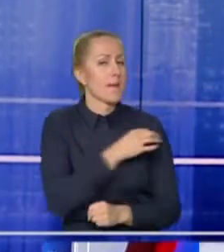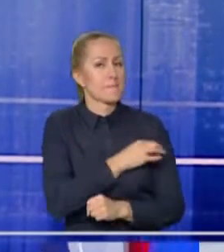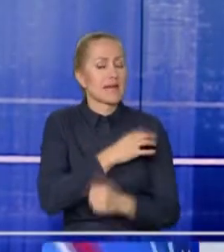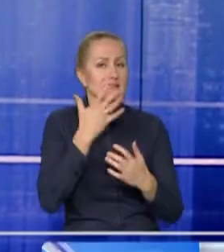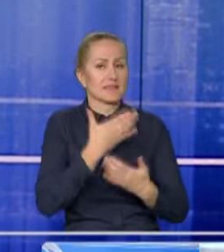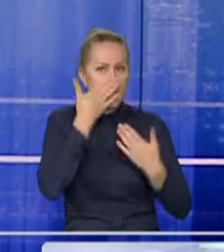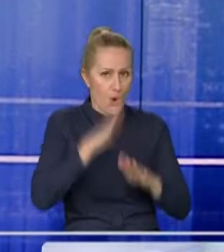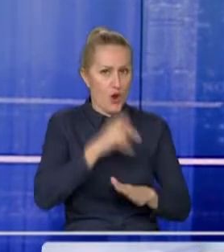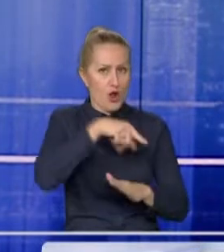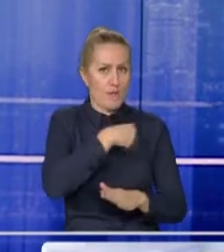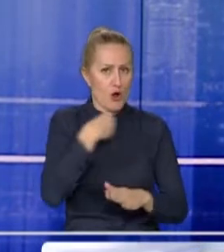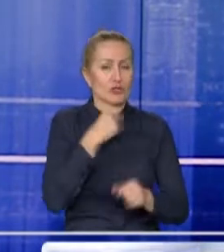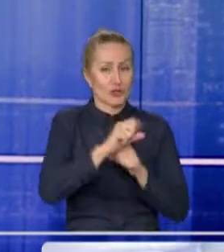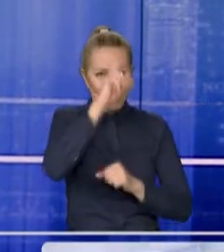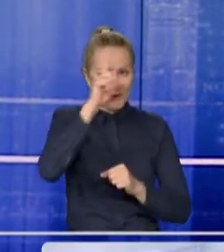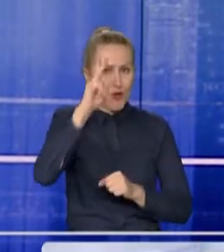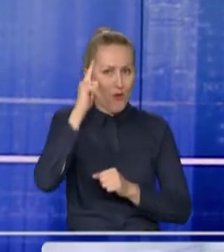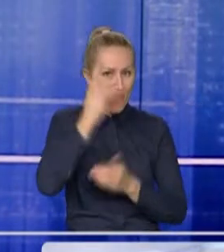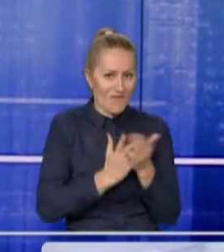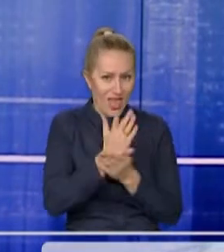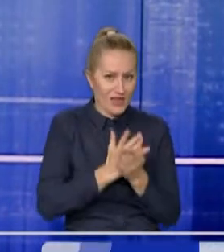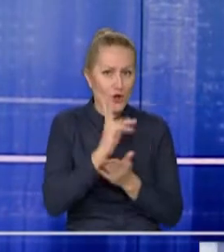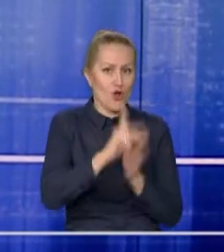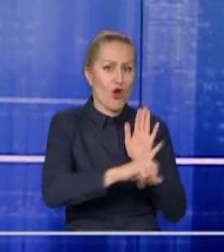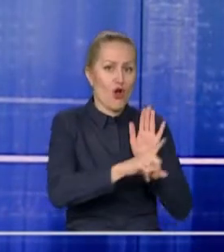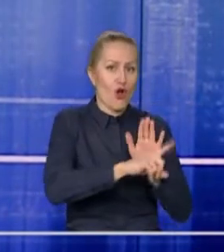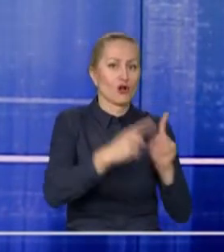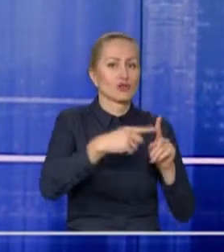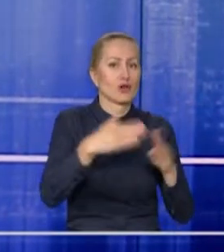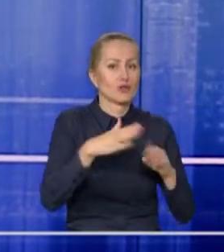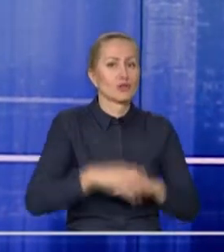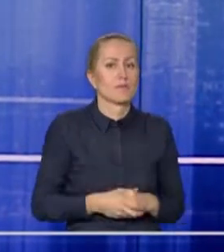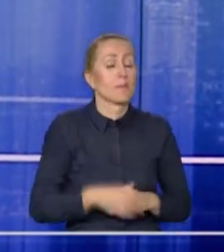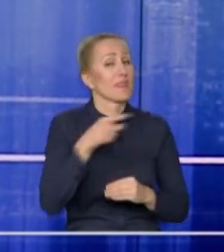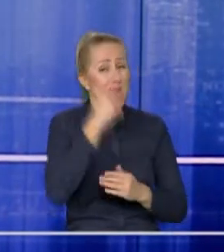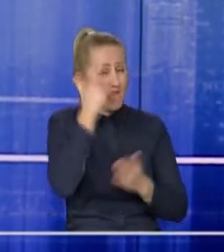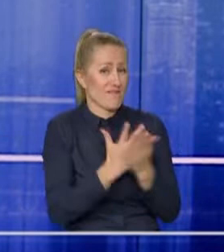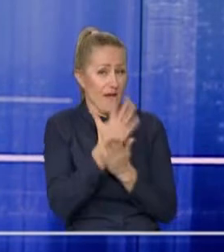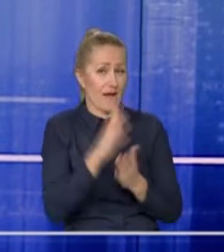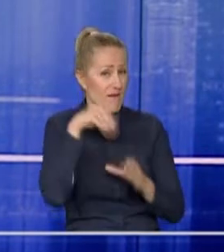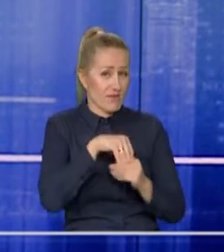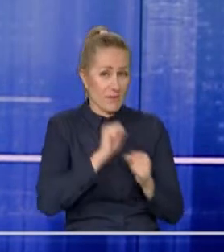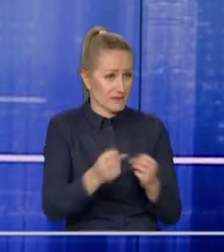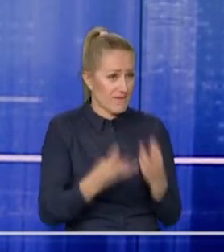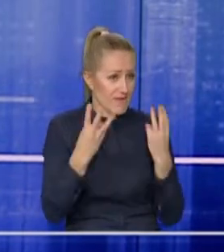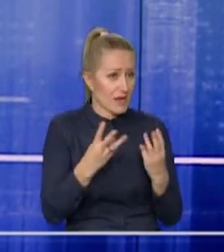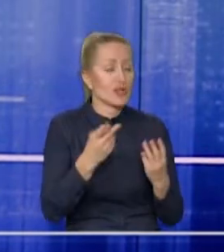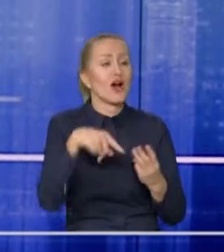Polsce są osoby, które wierzą i chodzą do kościoła. I ta wiara jest dla nich ważna. Są w